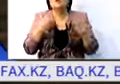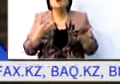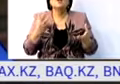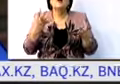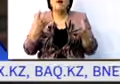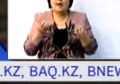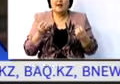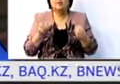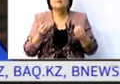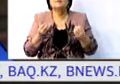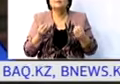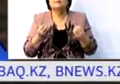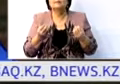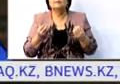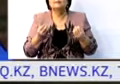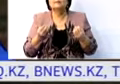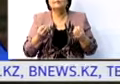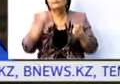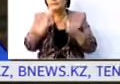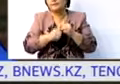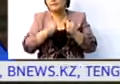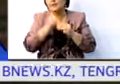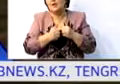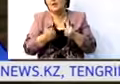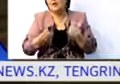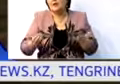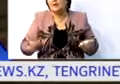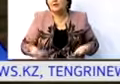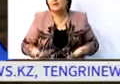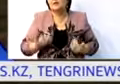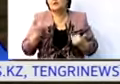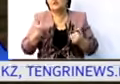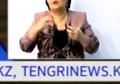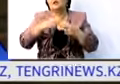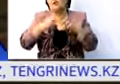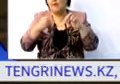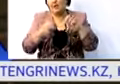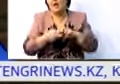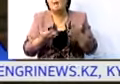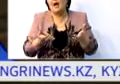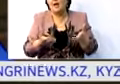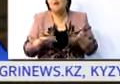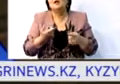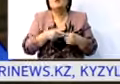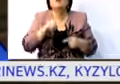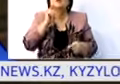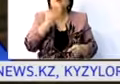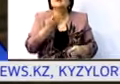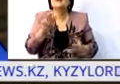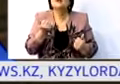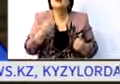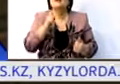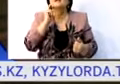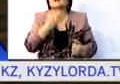әлі де неден күнделікті, неден түспейтін проблема. Сондықтан жастар, әсіресе